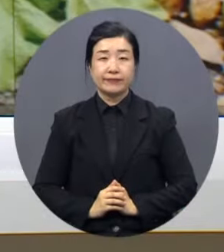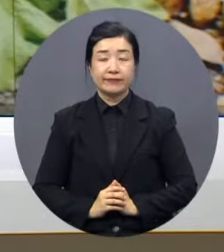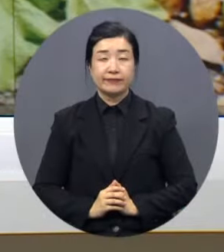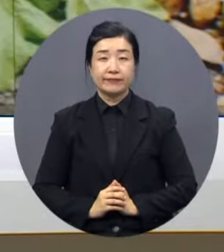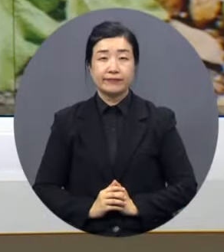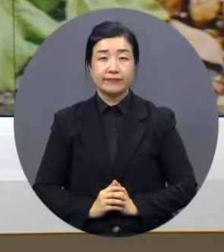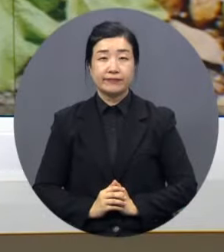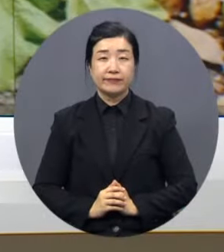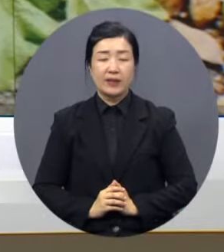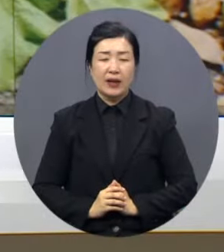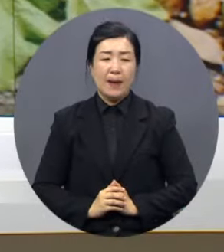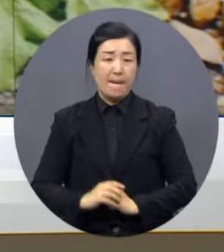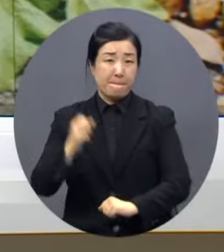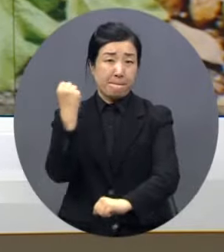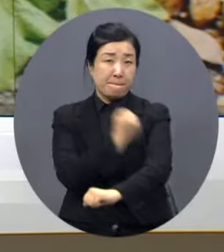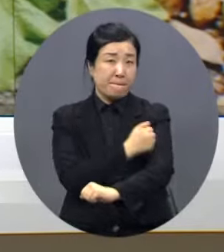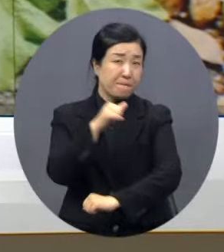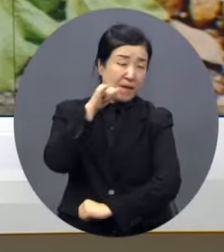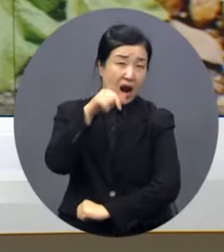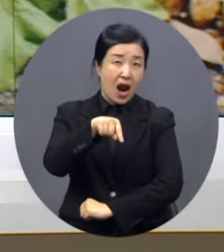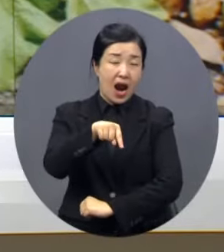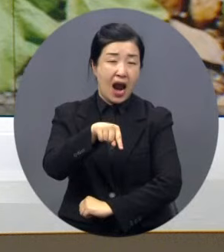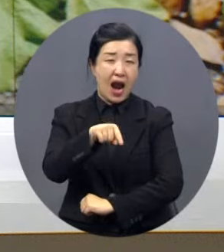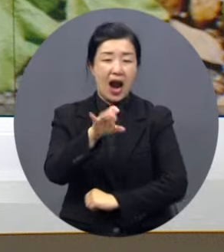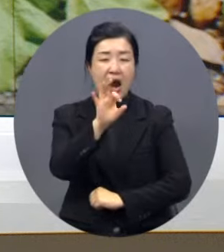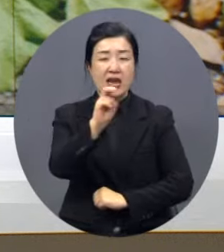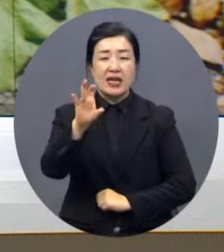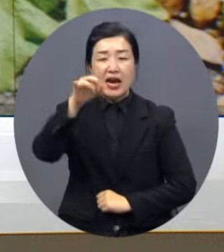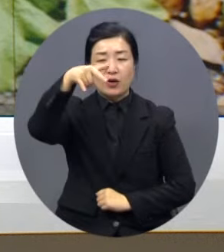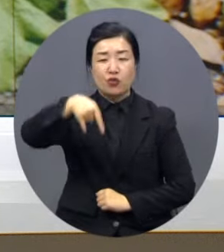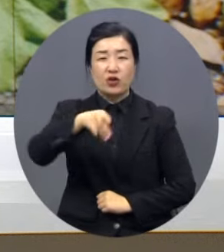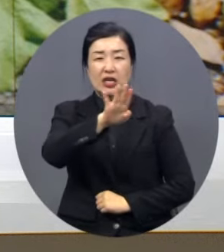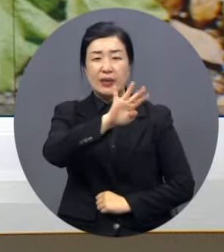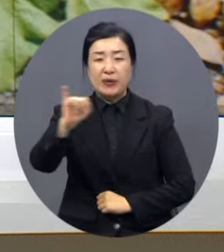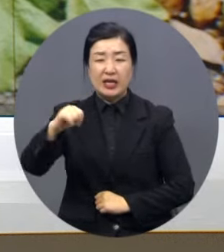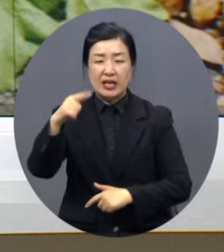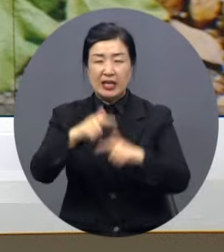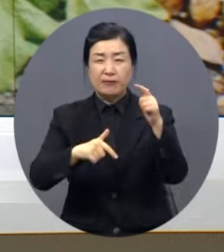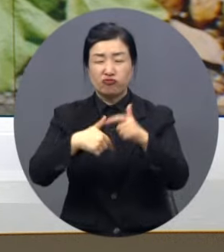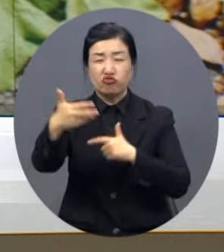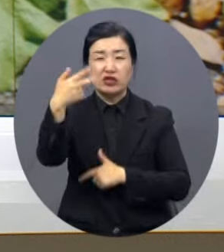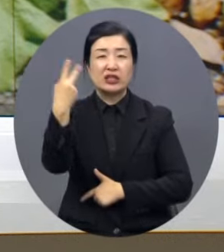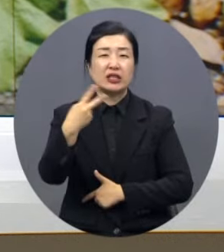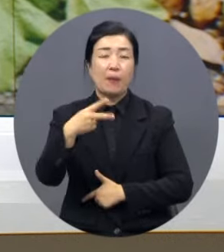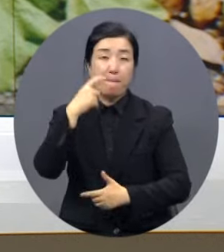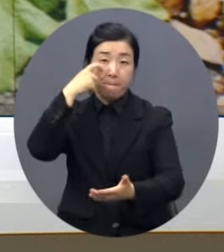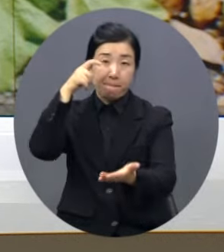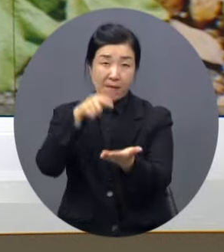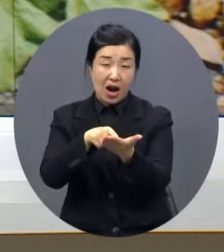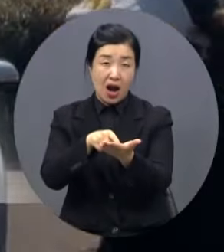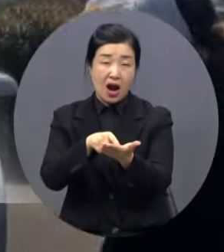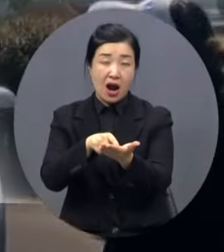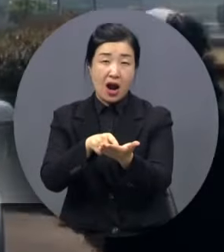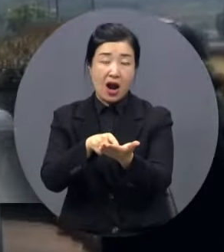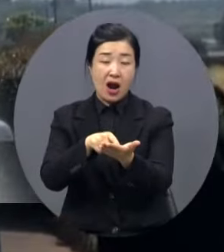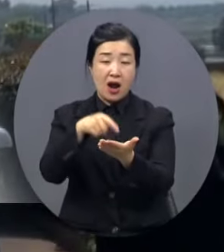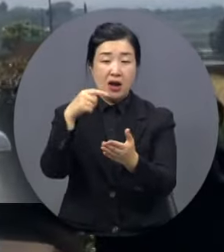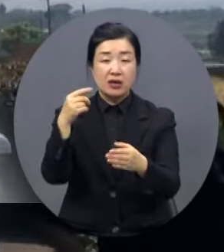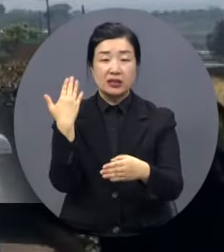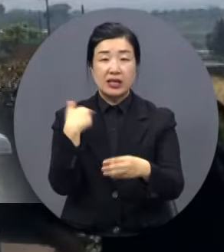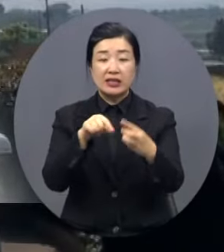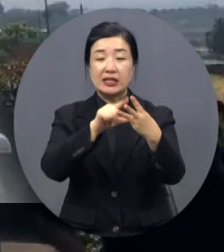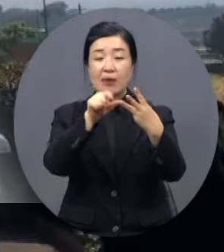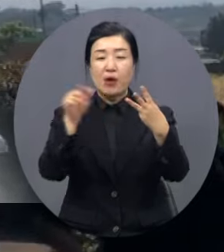열립니다이 마약성 양귀비 2천여 그루가 경찰에 적발됐습니다 제주 경찰청은 지난 3월부터